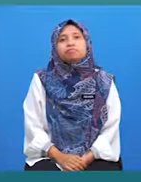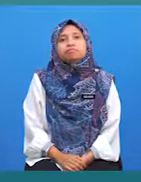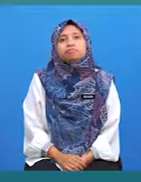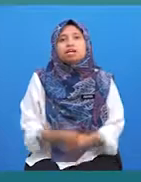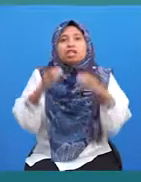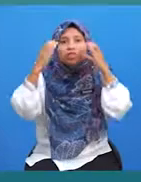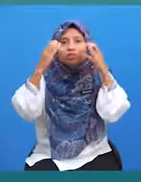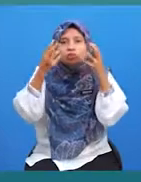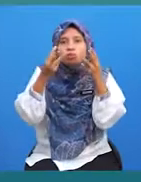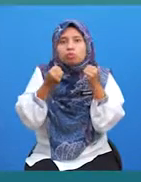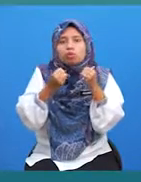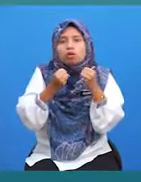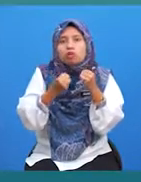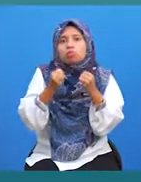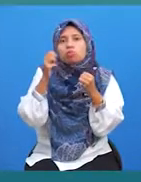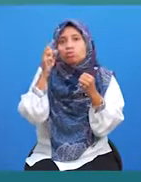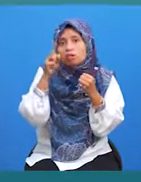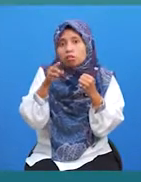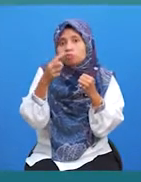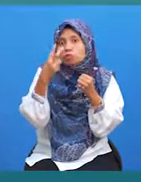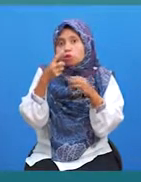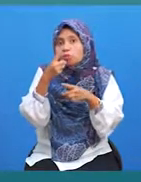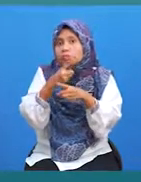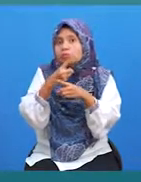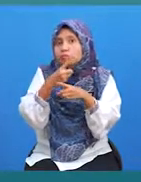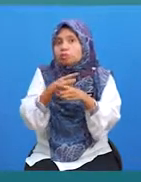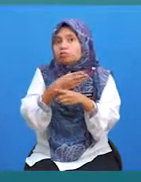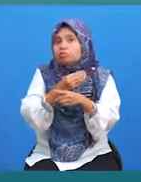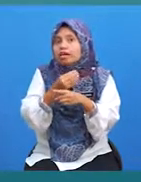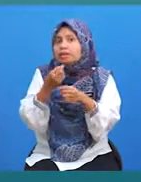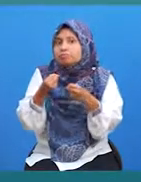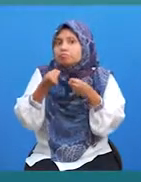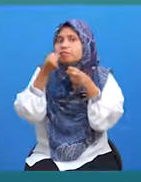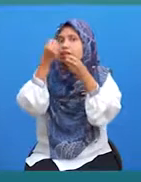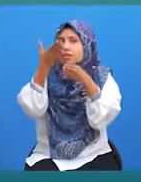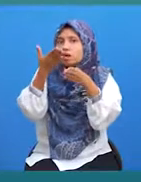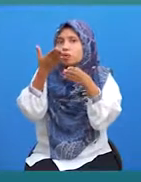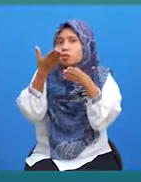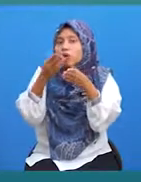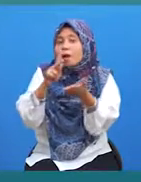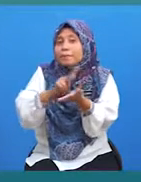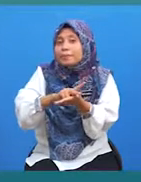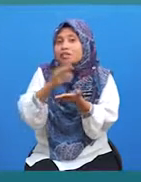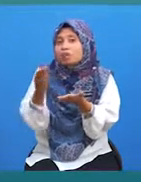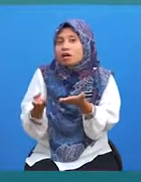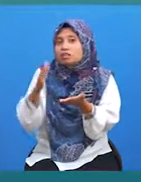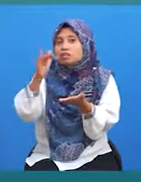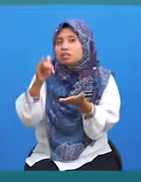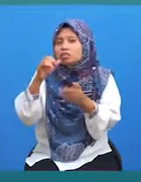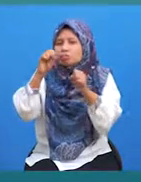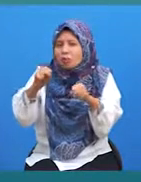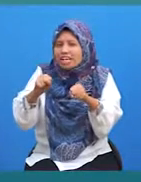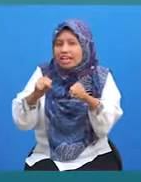Cikgu mahu kamu perhatikan dengan teliti dan nyatakan peribahasa yang boleh